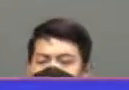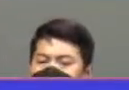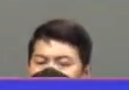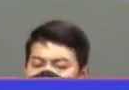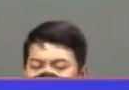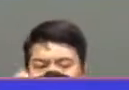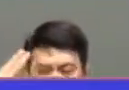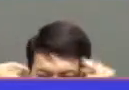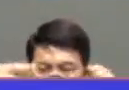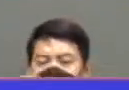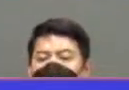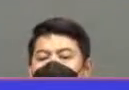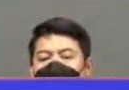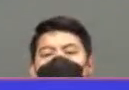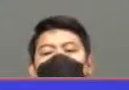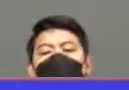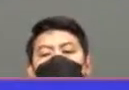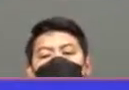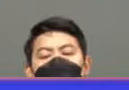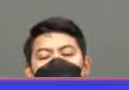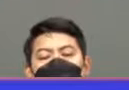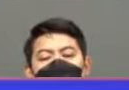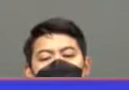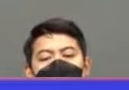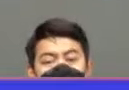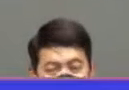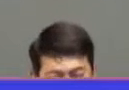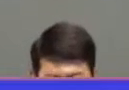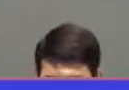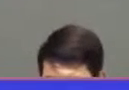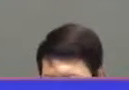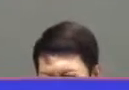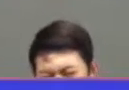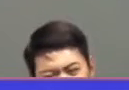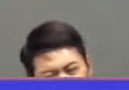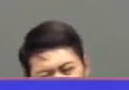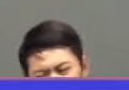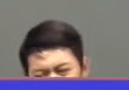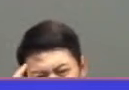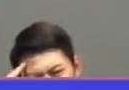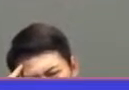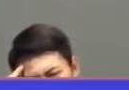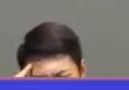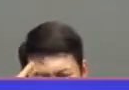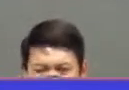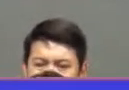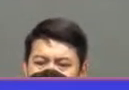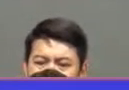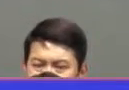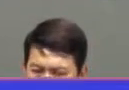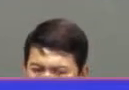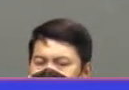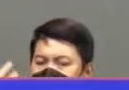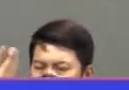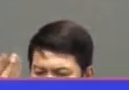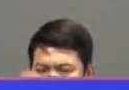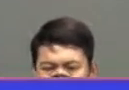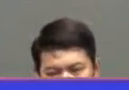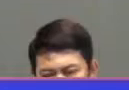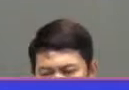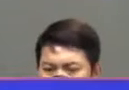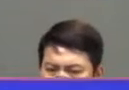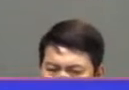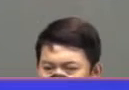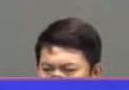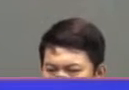ากการเห็นชอบมาตรการกระตุ้นเศรษฐกิจเพื่อบรรเทาผลกระทบจากสถานการณ์โควิด-19 นะคะมีทั้งหมด3มาตรการด้วยกันม